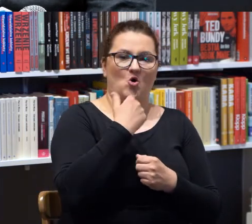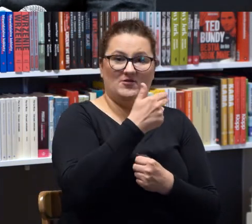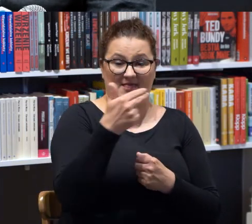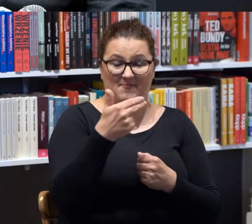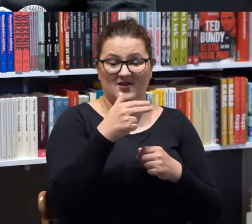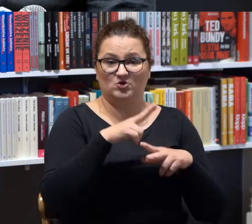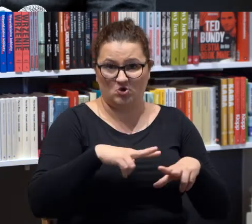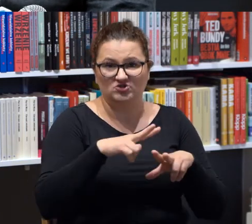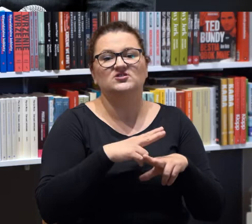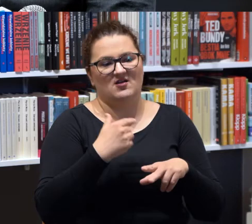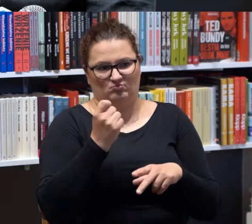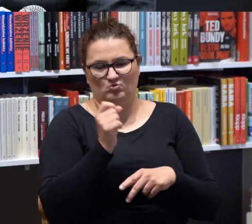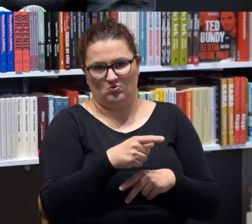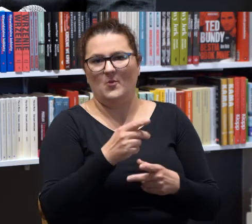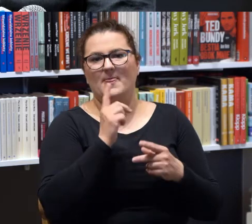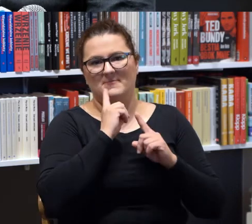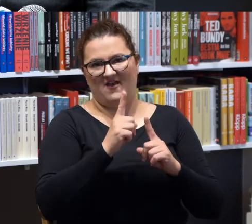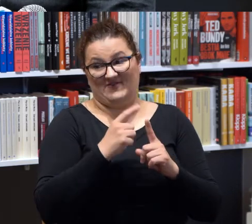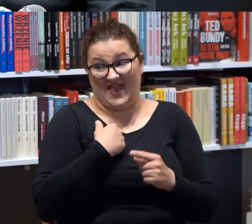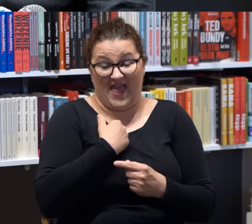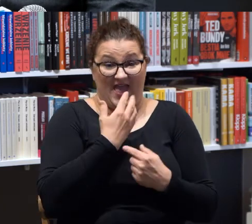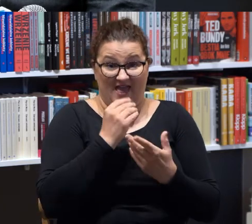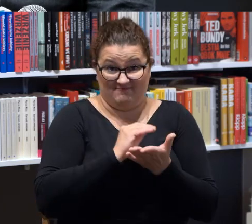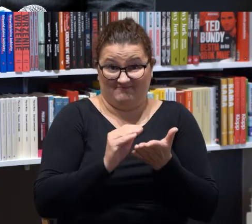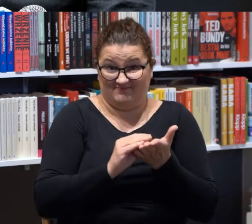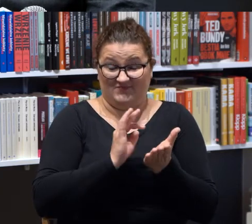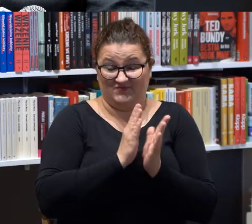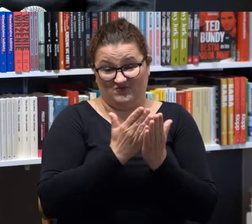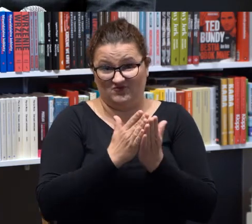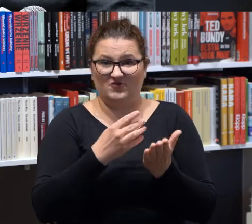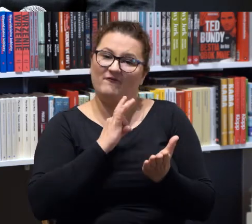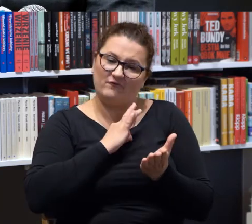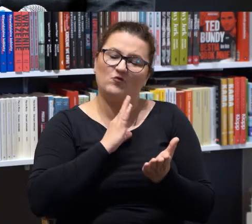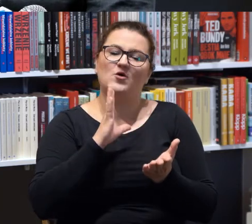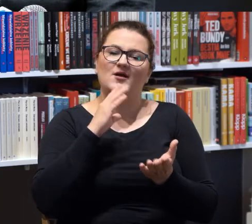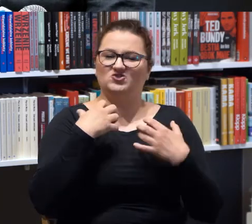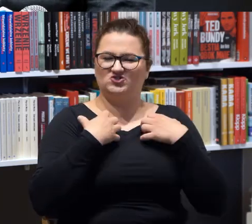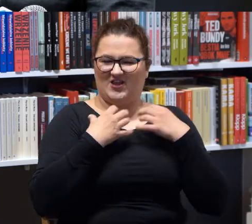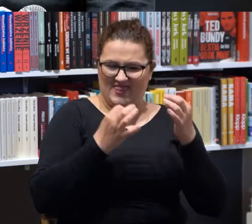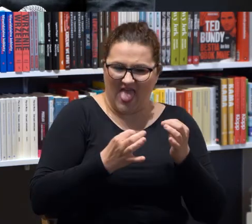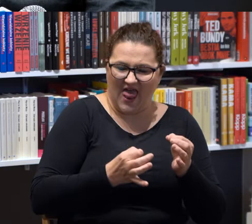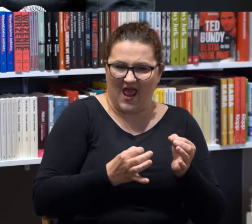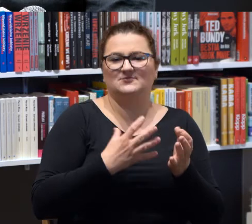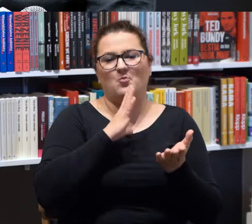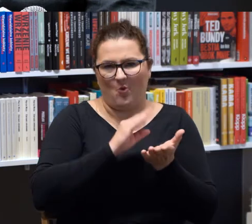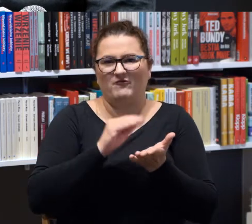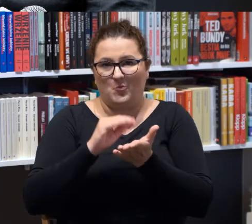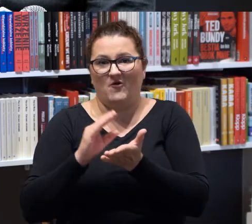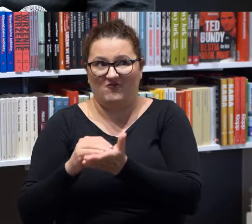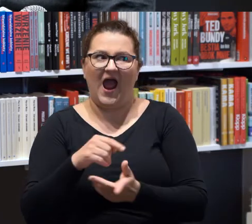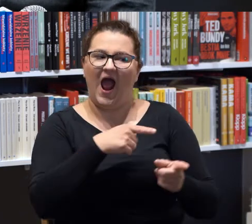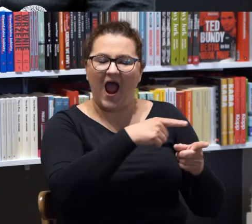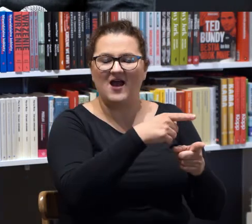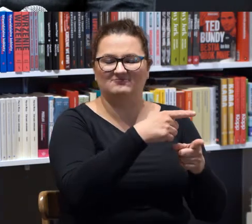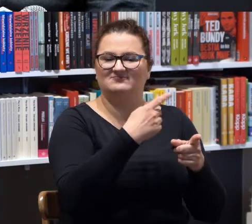pojawiał naprawdę. Jak ja mówię, że tutaj był ten refren mojej teraźniejszości, to tam to naprawdę ten alkohol był refrenem. On